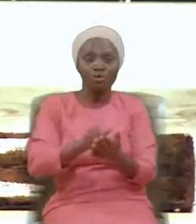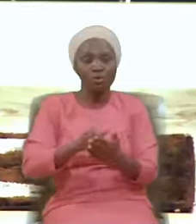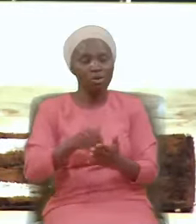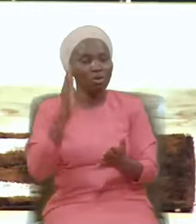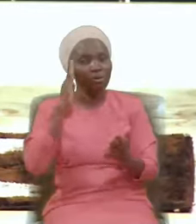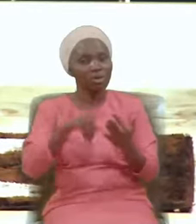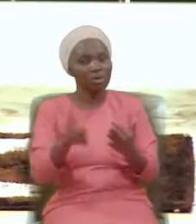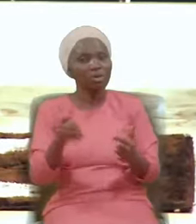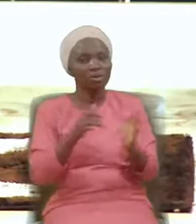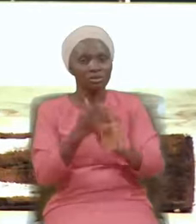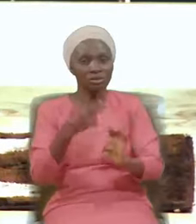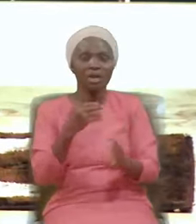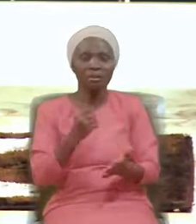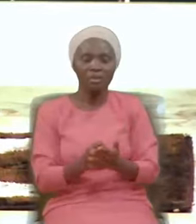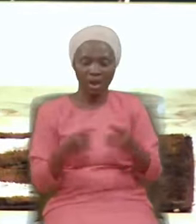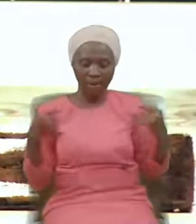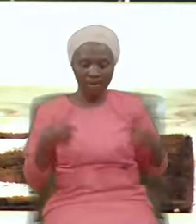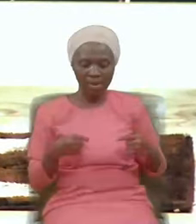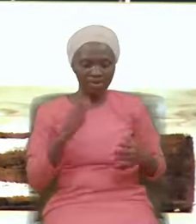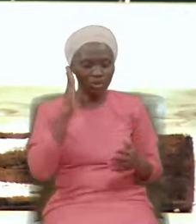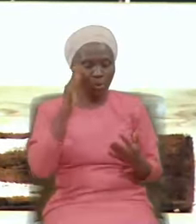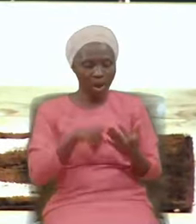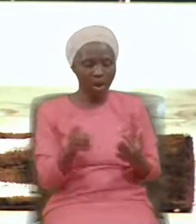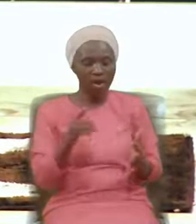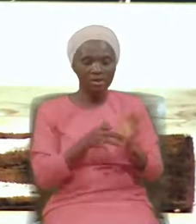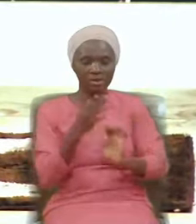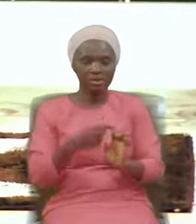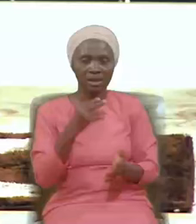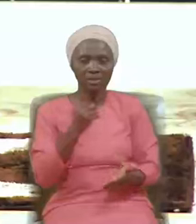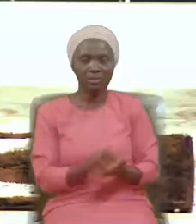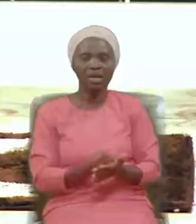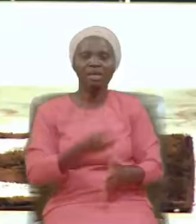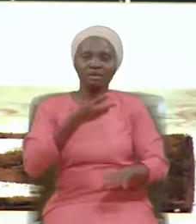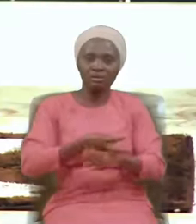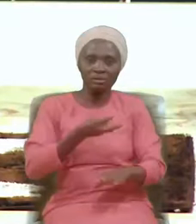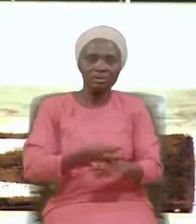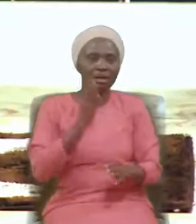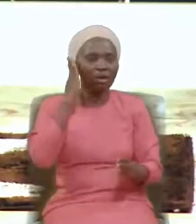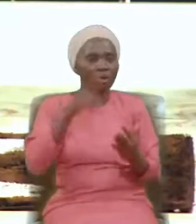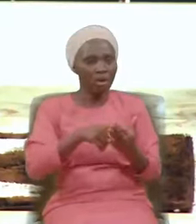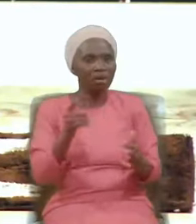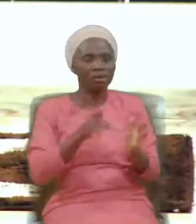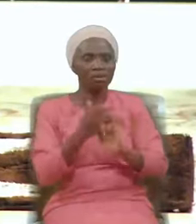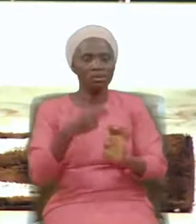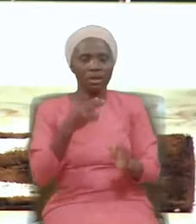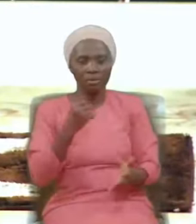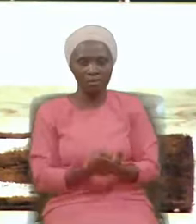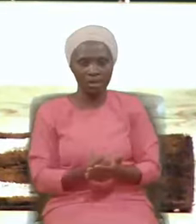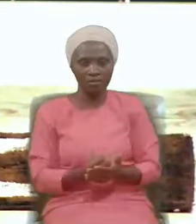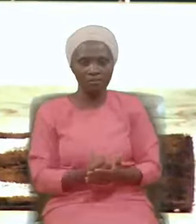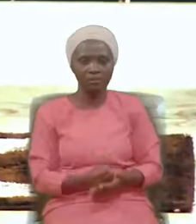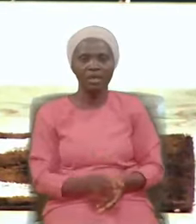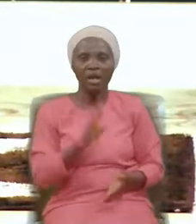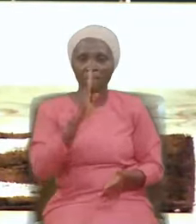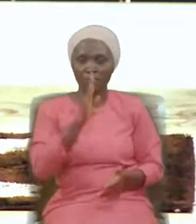Les douleurs vont disparaître. L'impossibilité va disparaître. Prenez courage, ne craignez